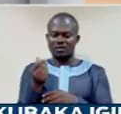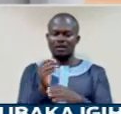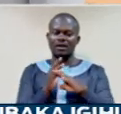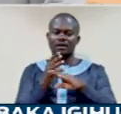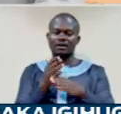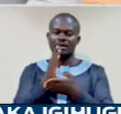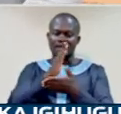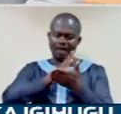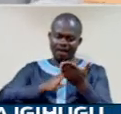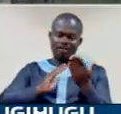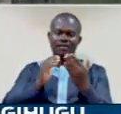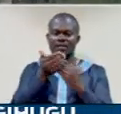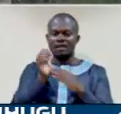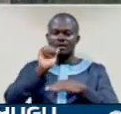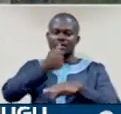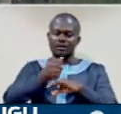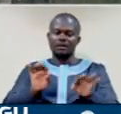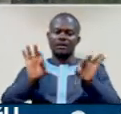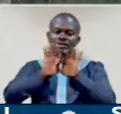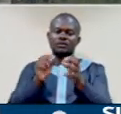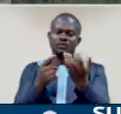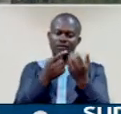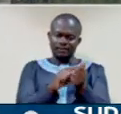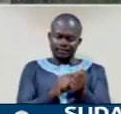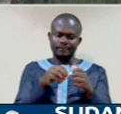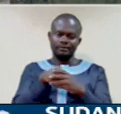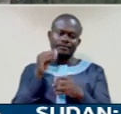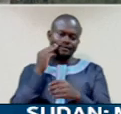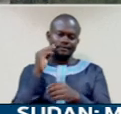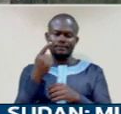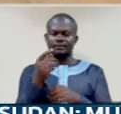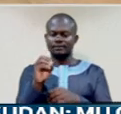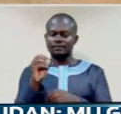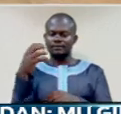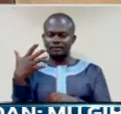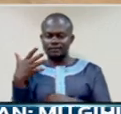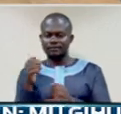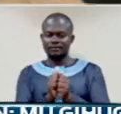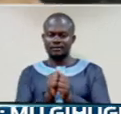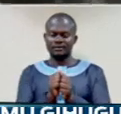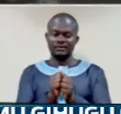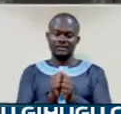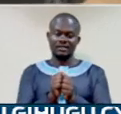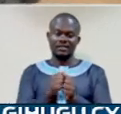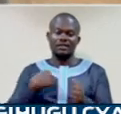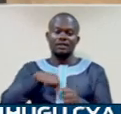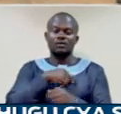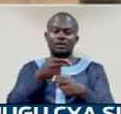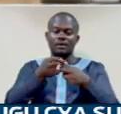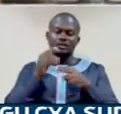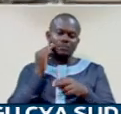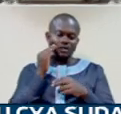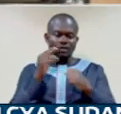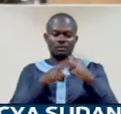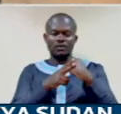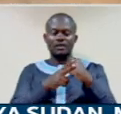hafi na kimwe cya gatatu cyayo mu igena gaciro yari yayibariye kuri miliyoni 105. Kwewe twatwara bari batugurije miliyoni